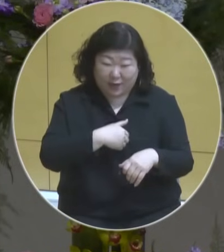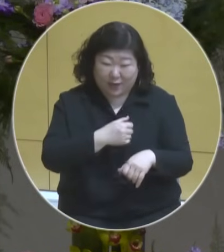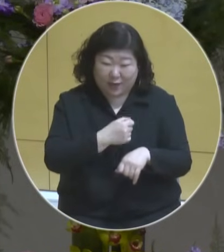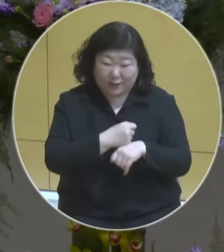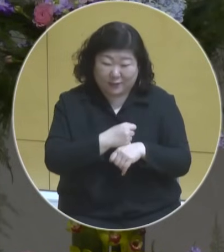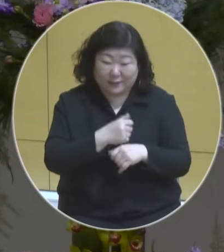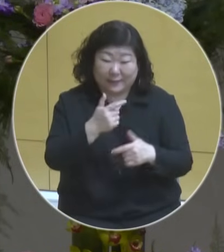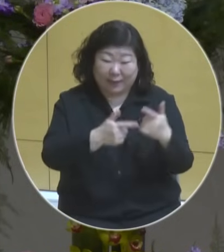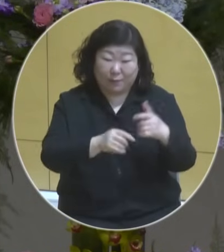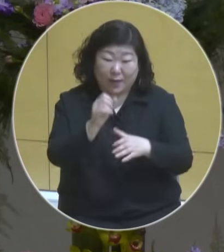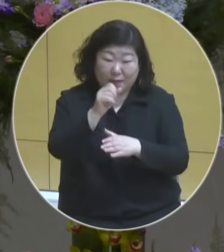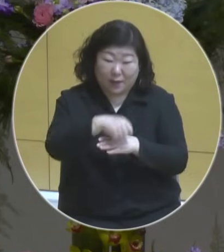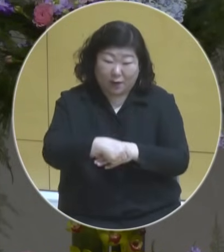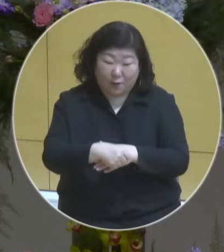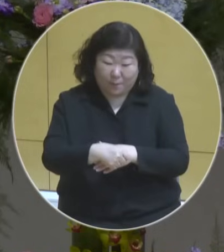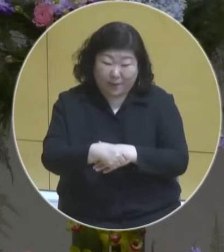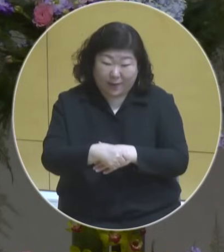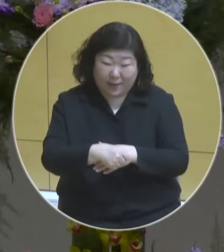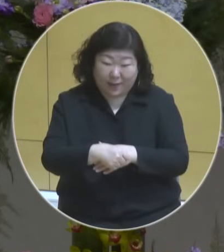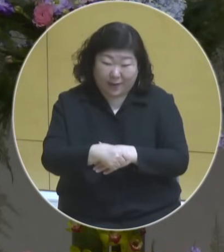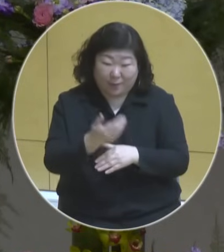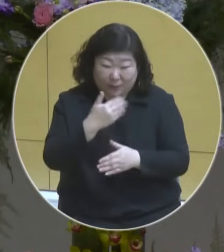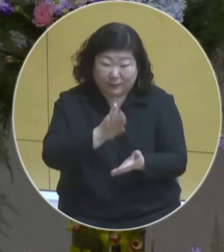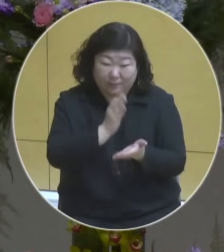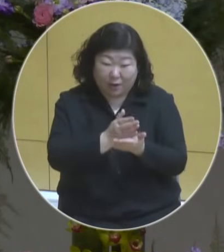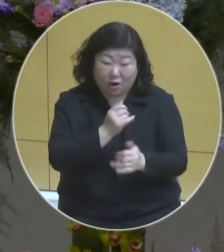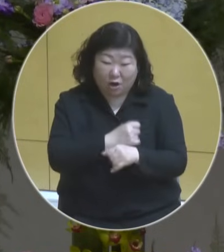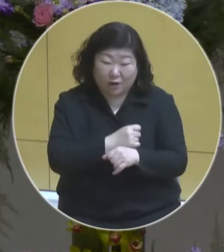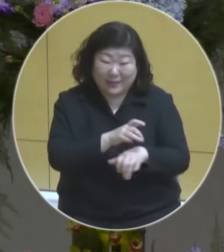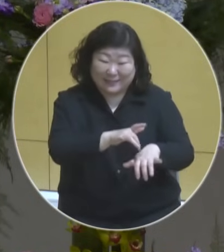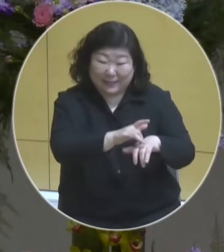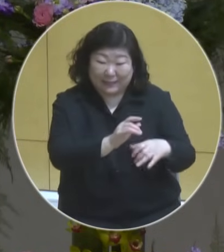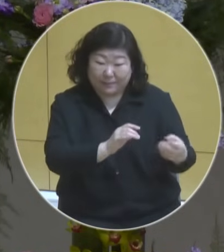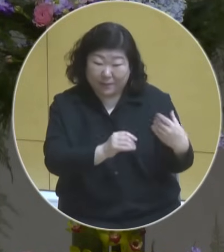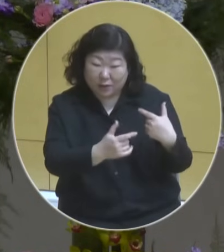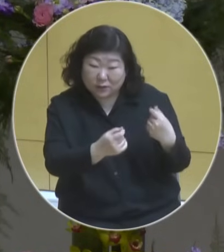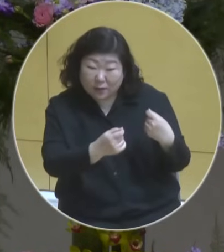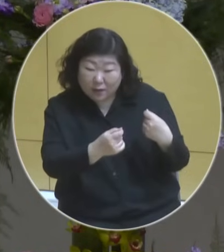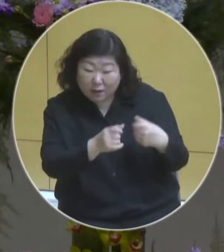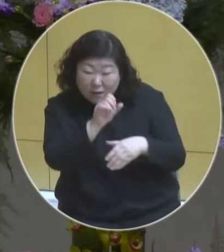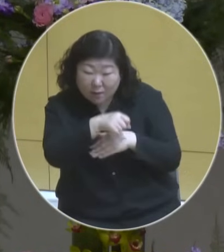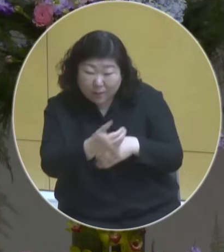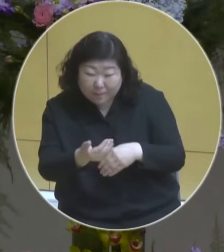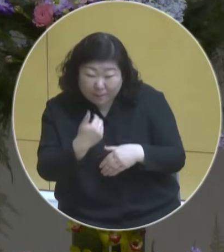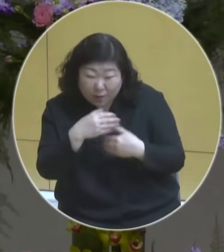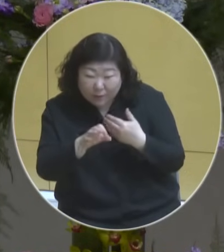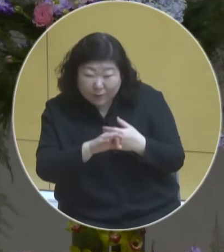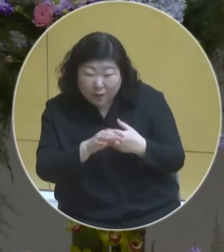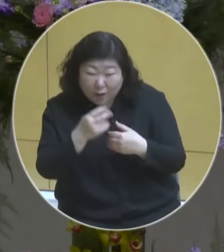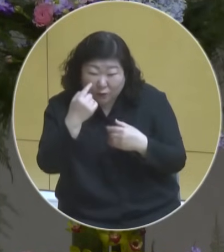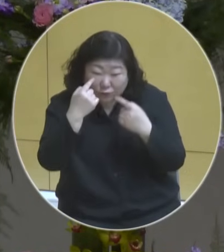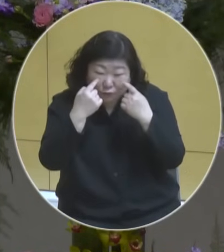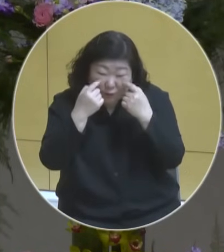하셨던 것은 사이 말하는 것처럼 열매를 먹으면 눈이 밝아져서 하나님과 같이 될 것을 두려워서